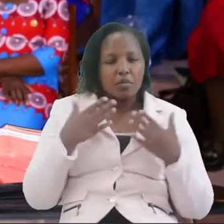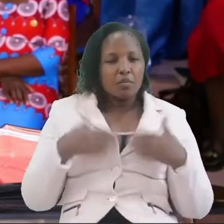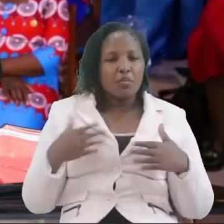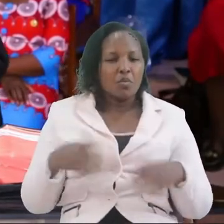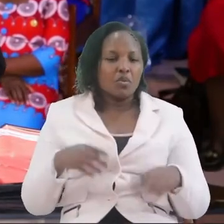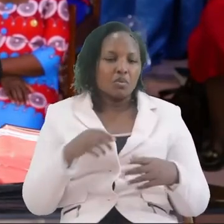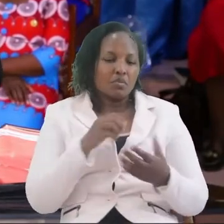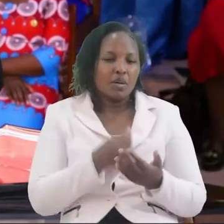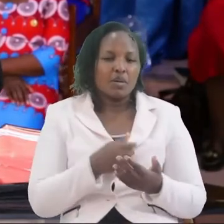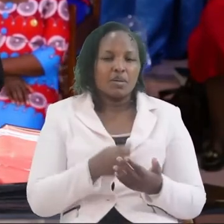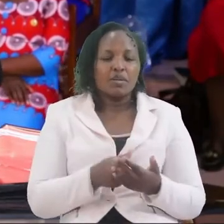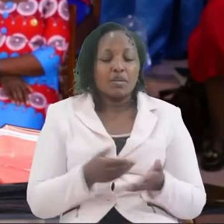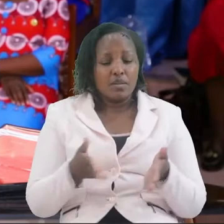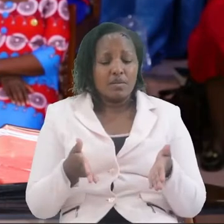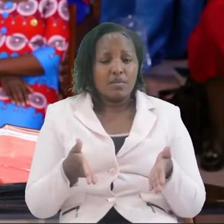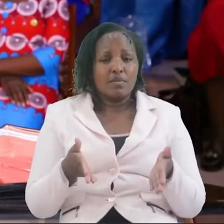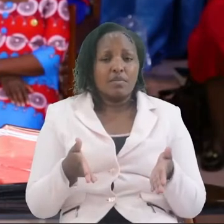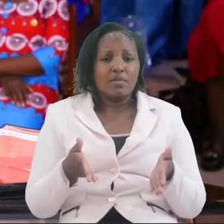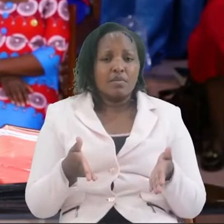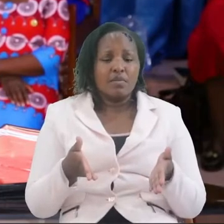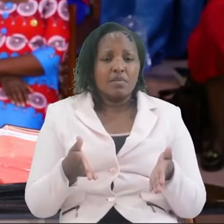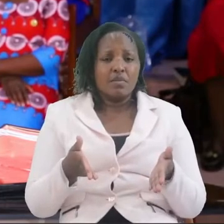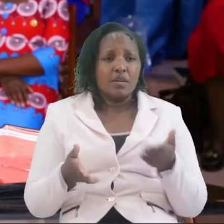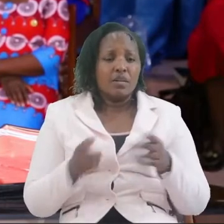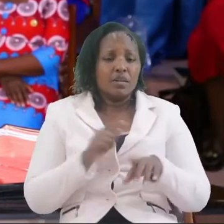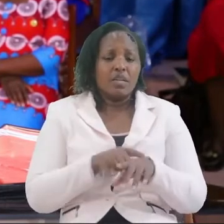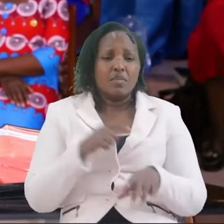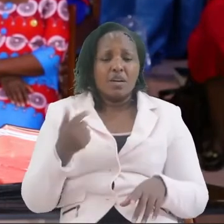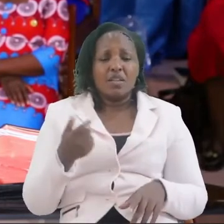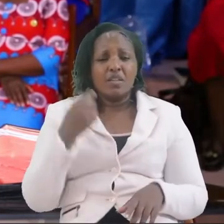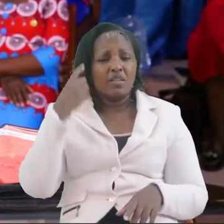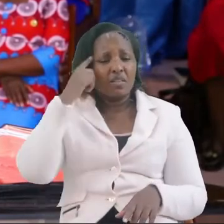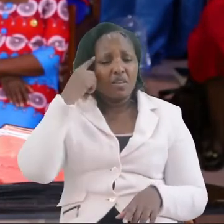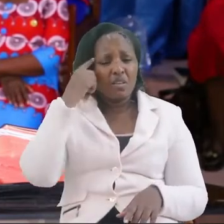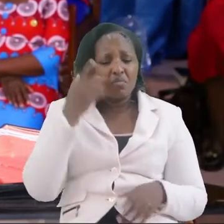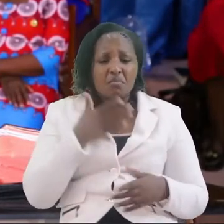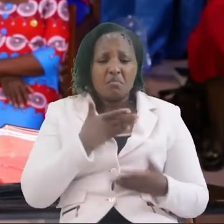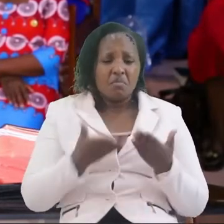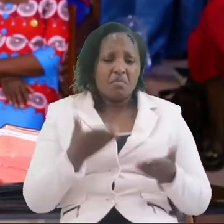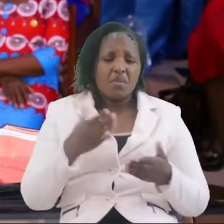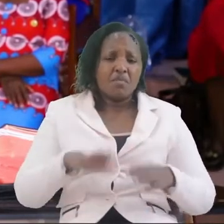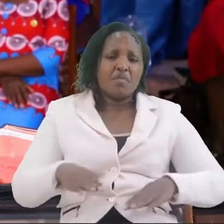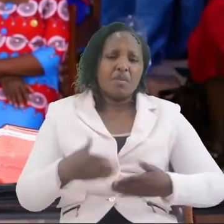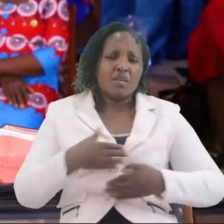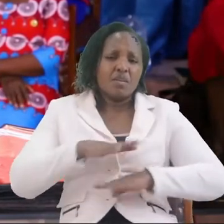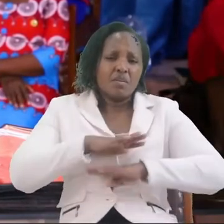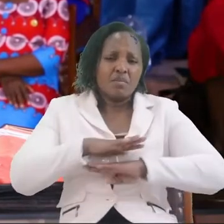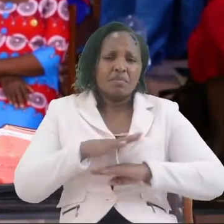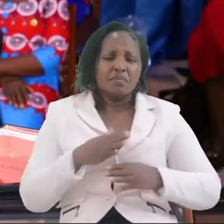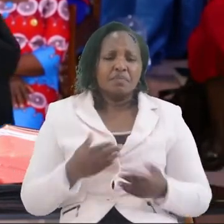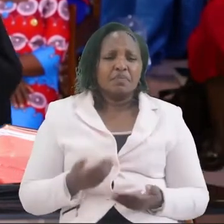mwananchi. Na wako, na saa zingine sisi tunafikiria ukitoshereka,